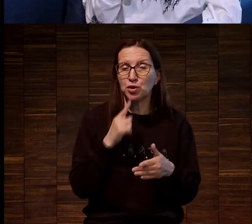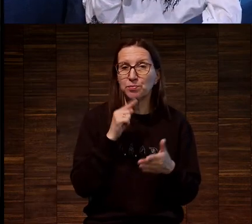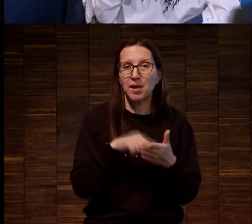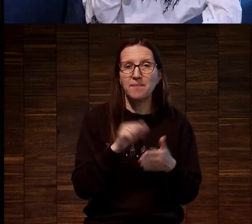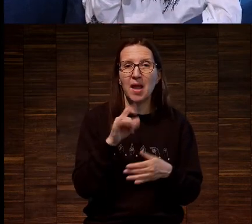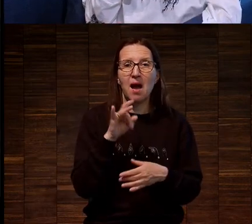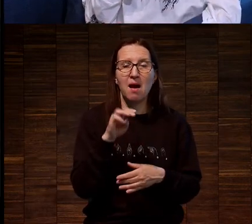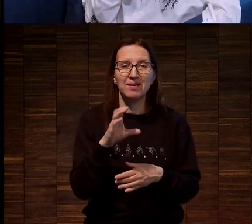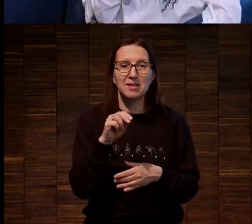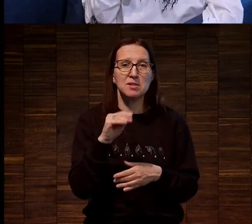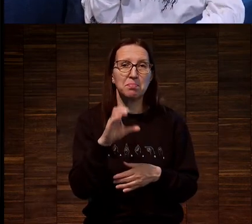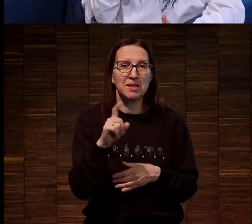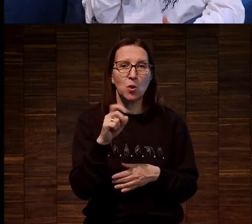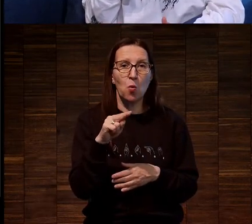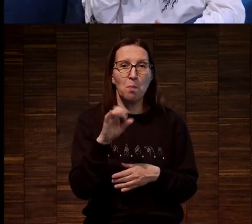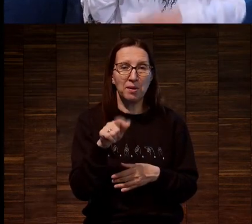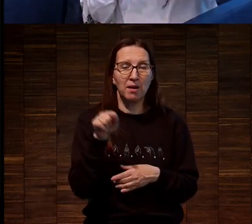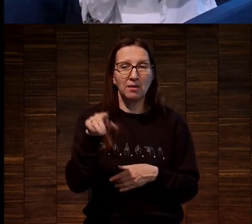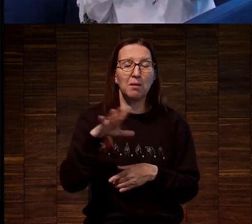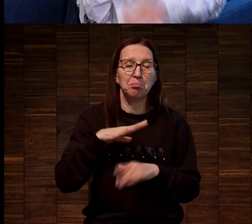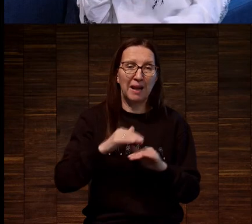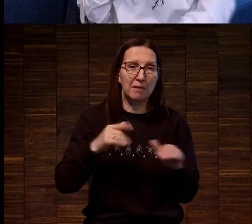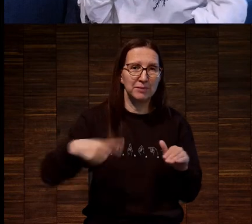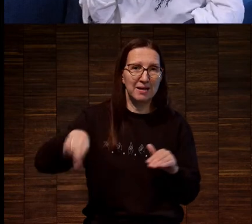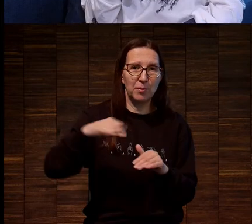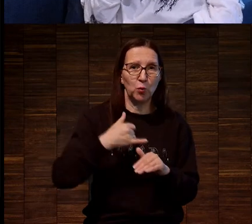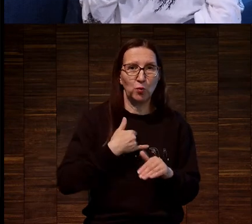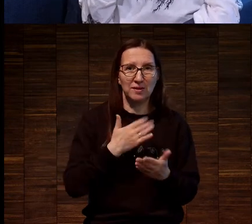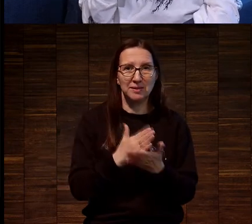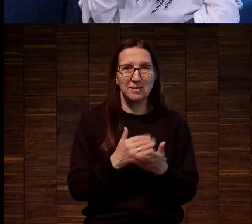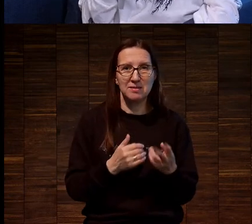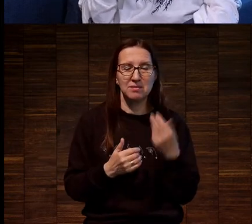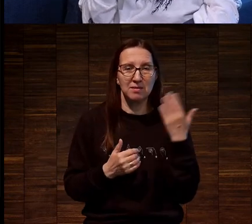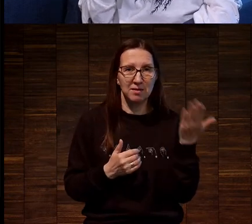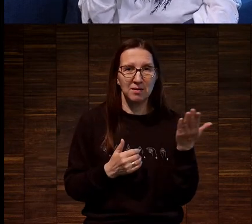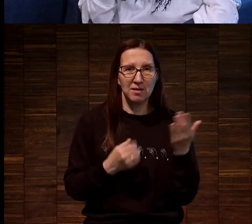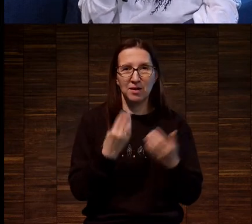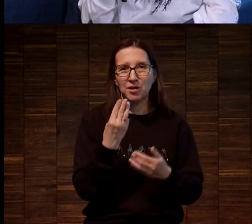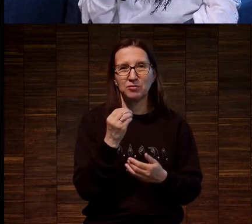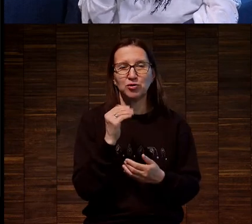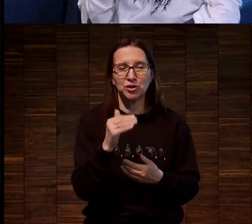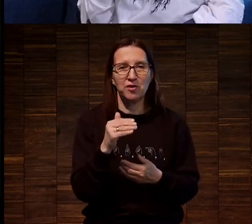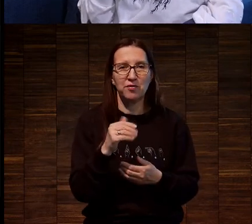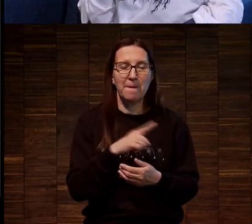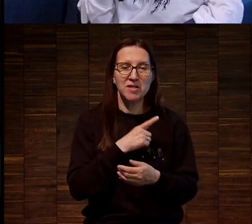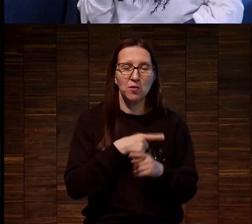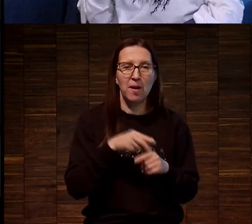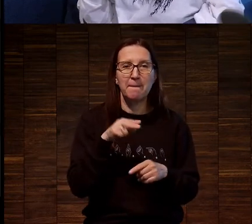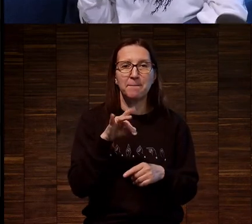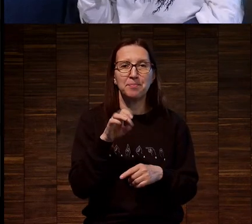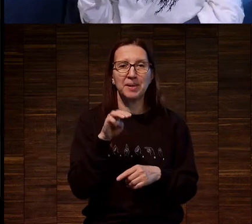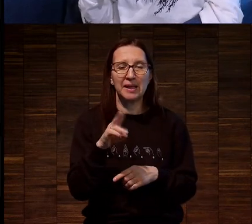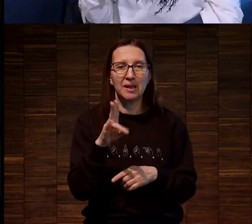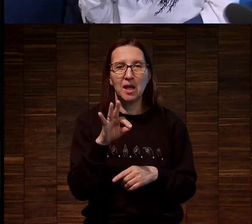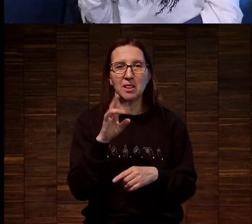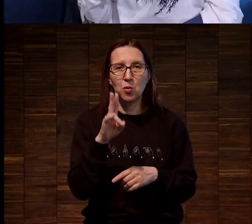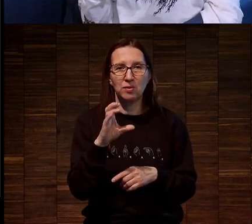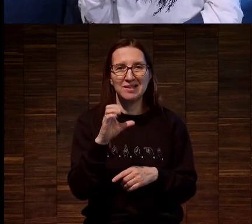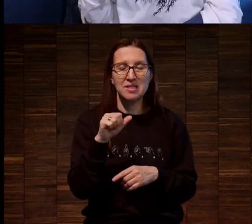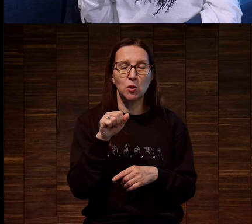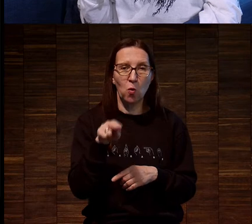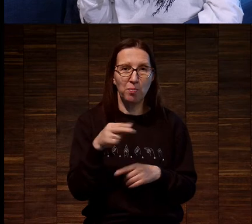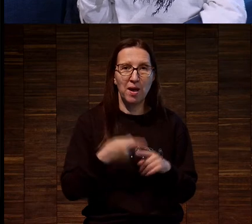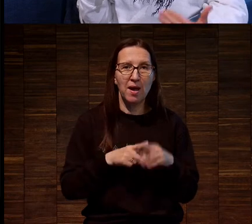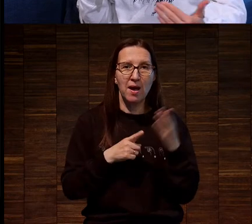Hopping, но были ребята, вот у нас сидит шеф мастерской Print Nonstop, который находится в Реутове,